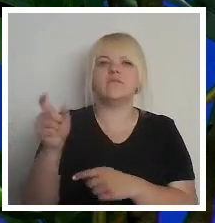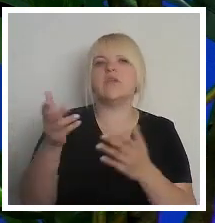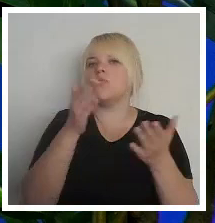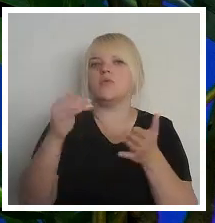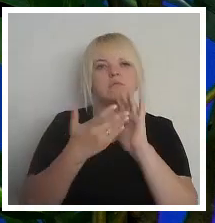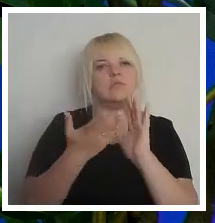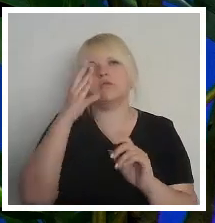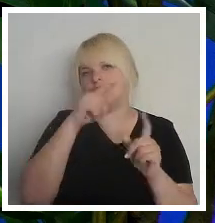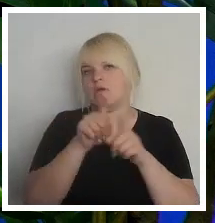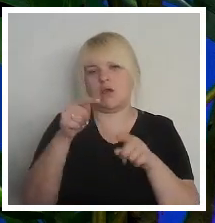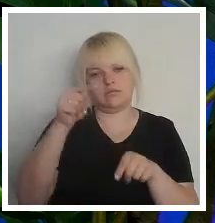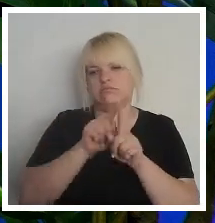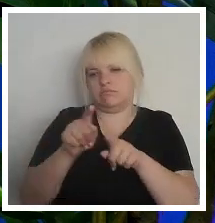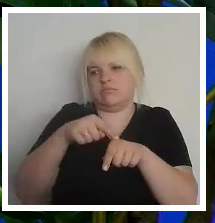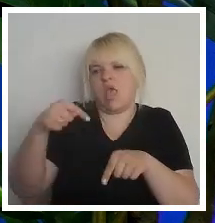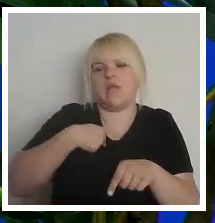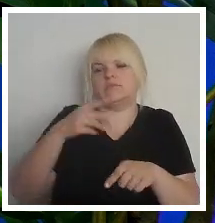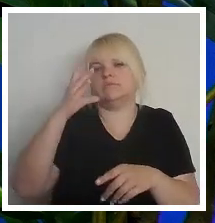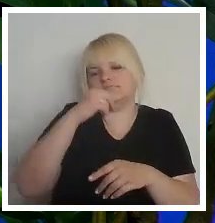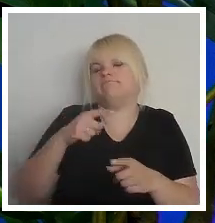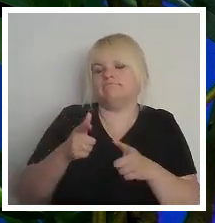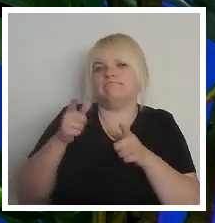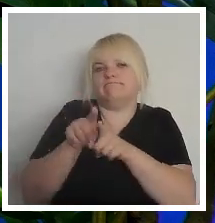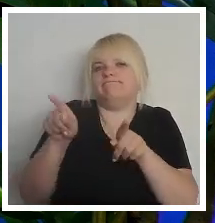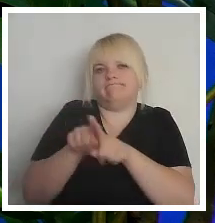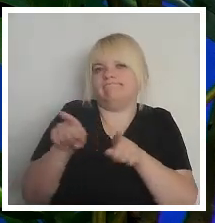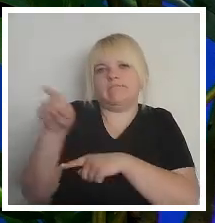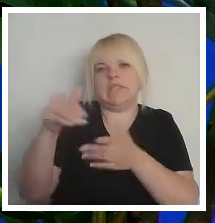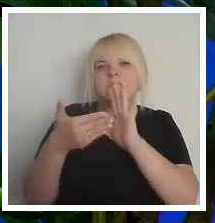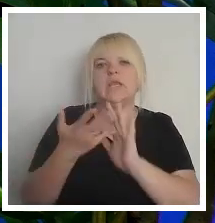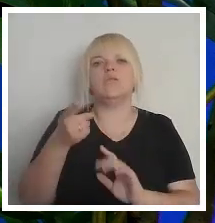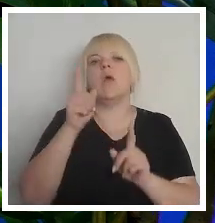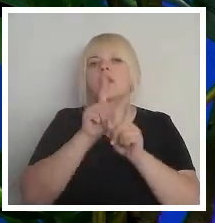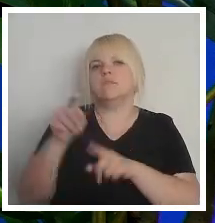es, piemēram. Respektīvi tā līdzpārdzīvojums cilvēciskais moments.